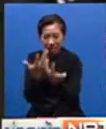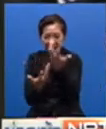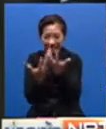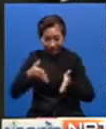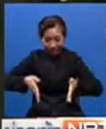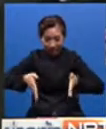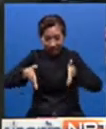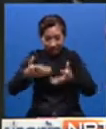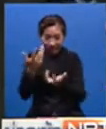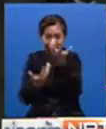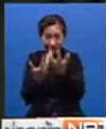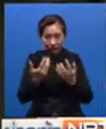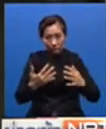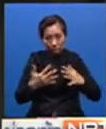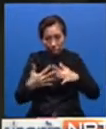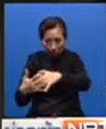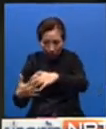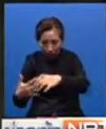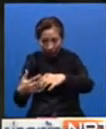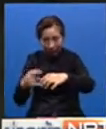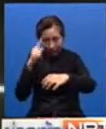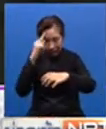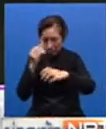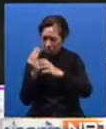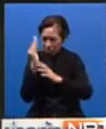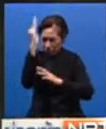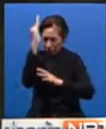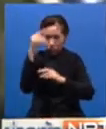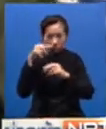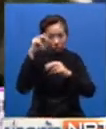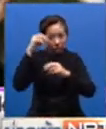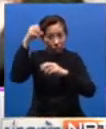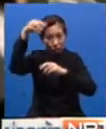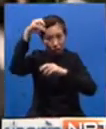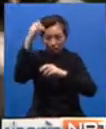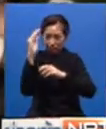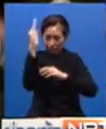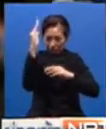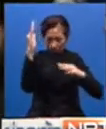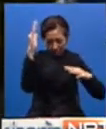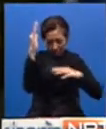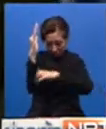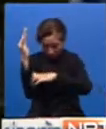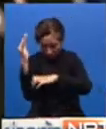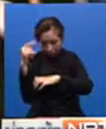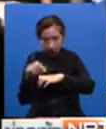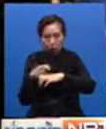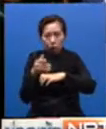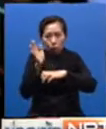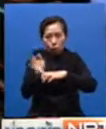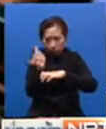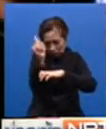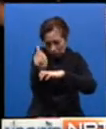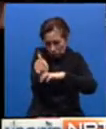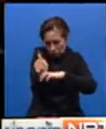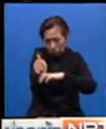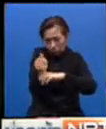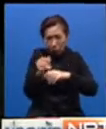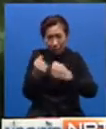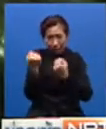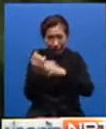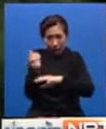ด้านหน้าของรถกระบะนั้นอัดติดกับเสาไฟฟ้าคนขับรถได้รับบาดเจ็บแล้วก็ติดอยู่ภายในรถกระบะด้วย